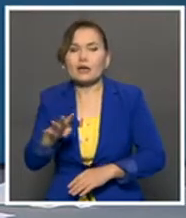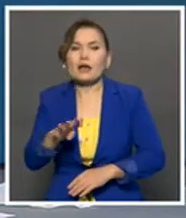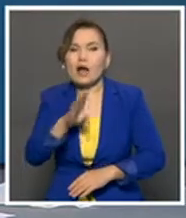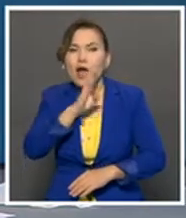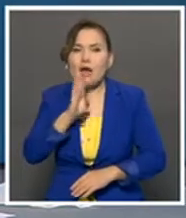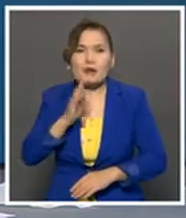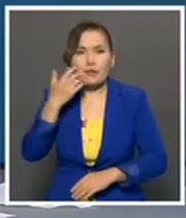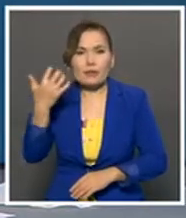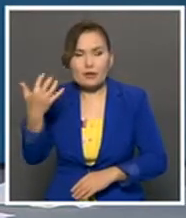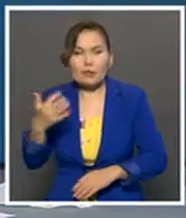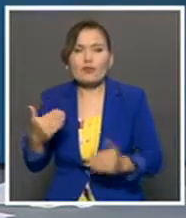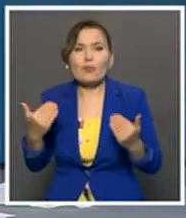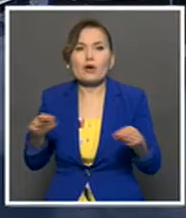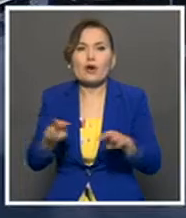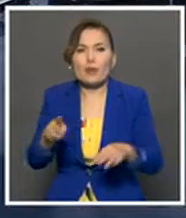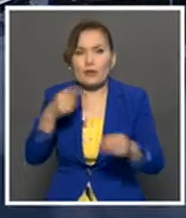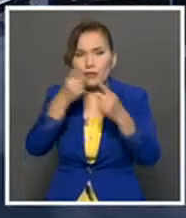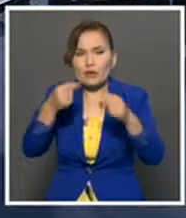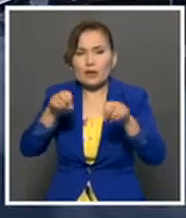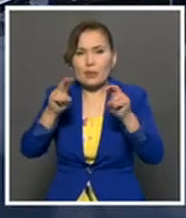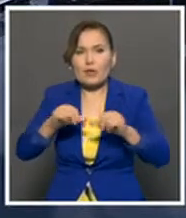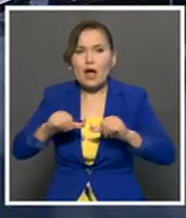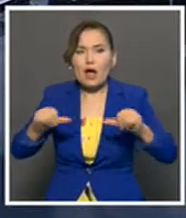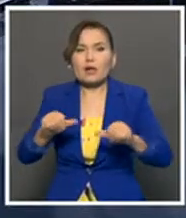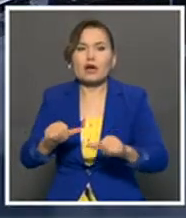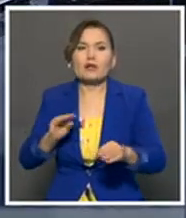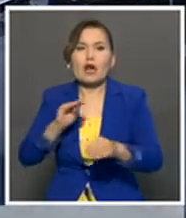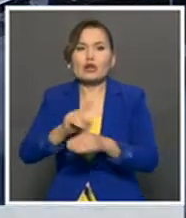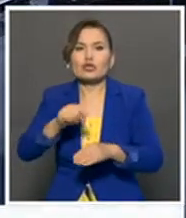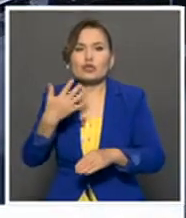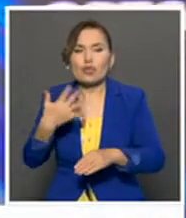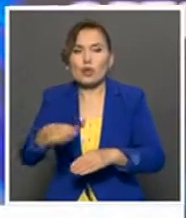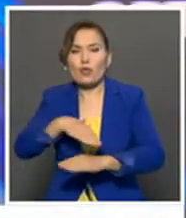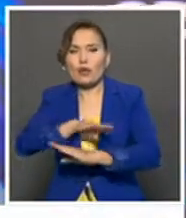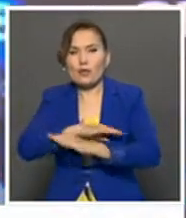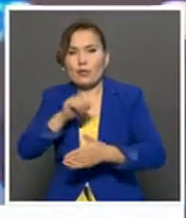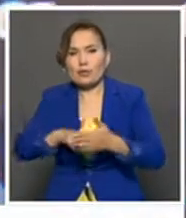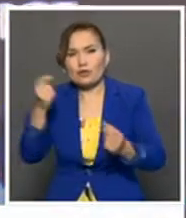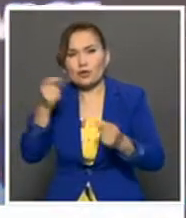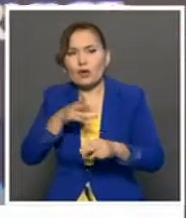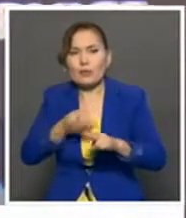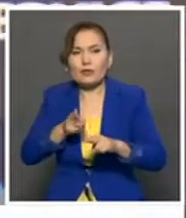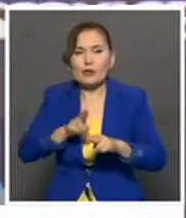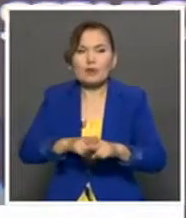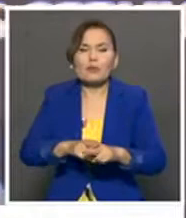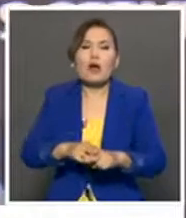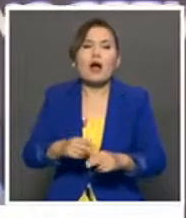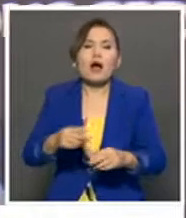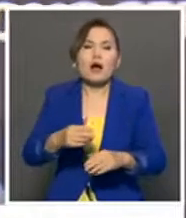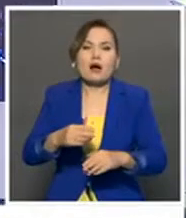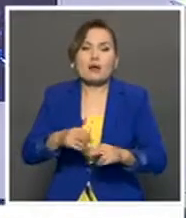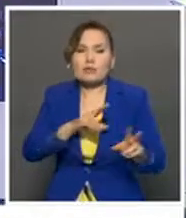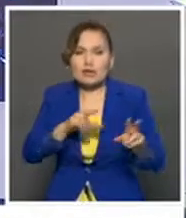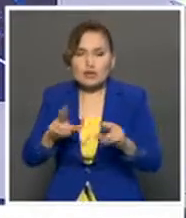сақтау министрі мәлімдеді. Арнайы комиссия тағы 150 өлімнің себебін анықтап жатыр. Бір қуантарлығы, індеттен көз жұмғандар арасында